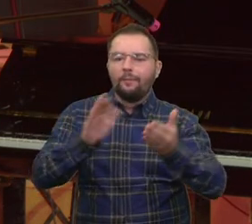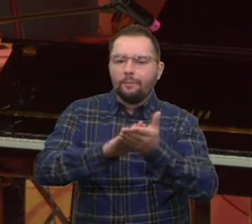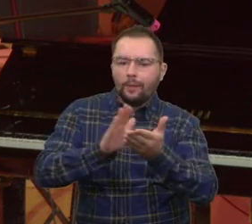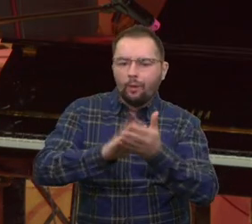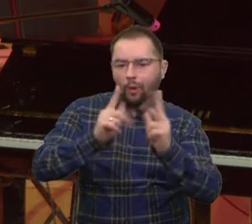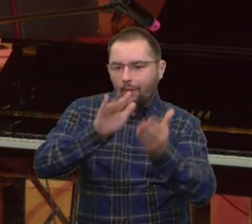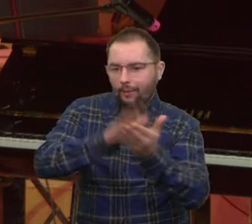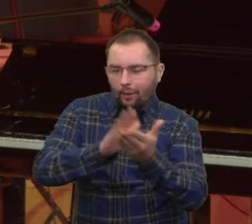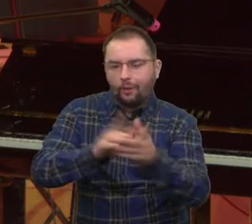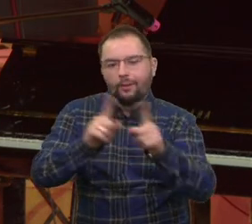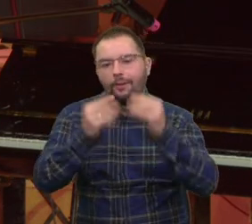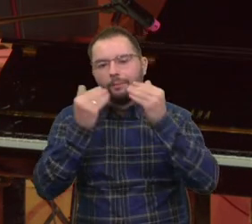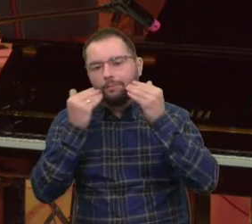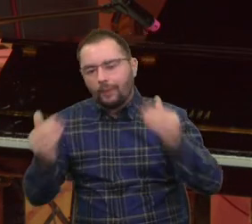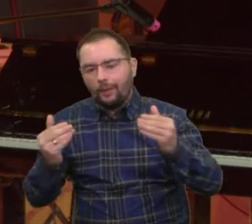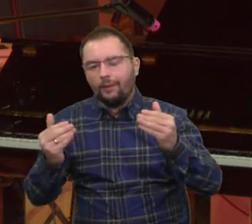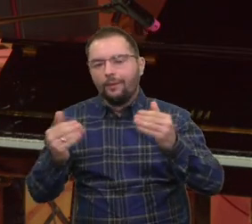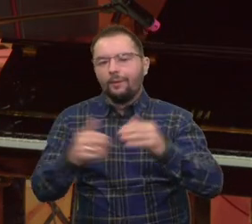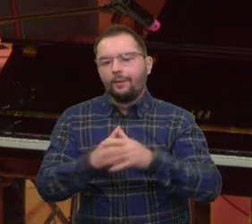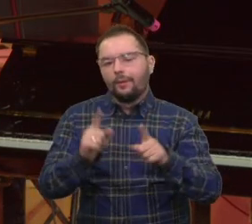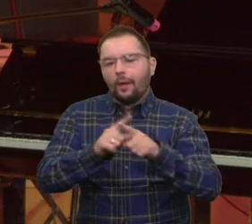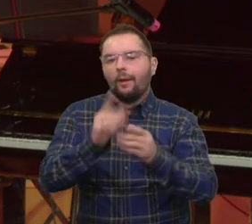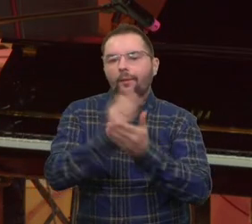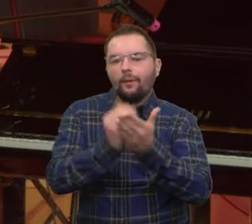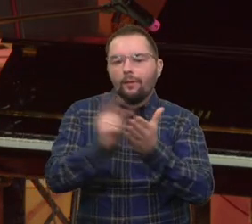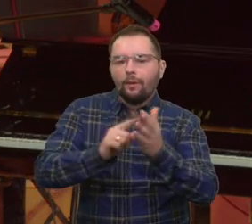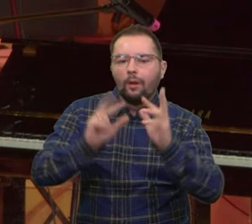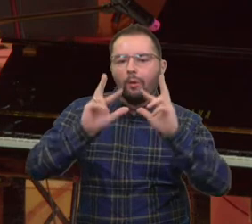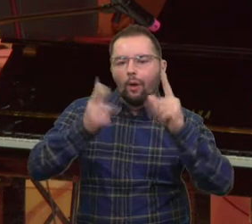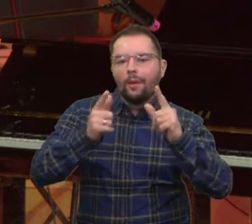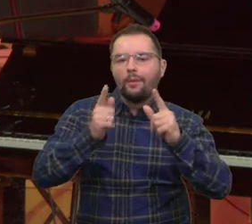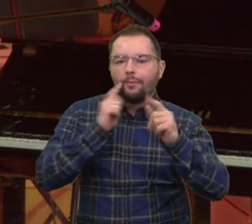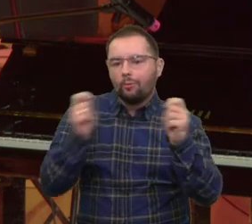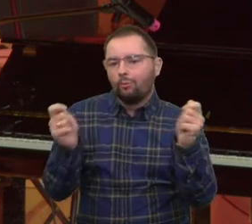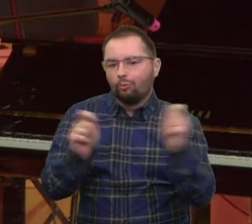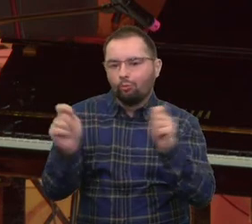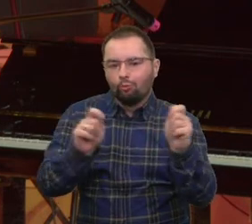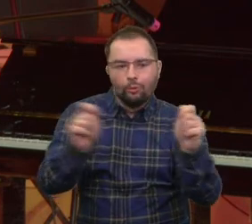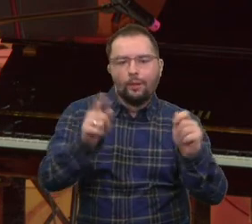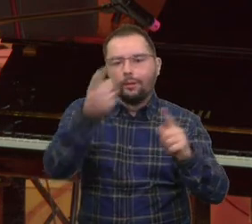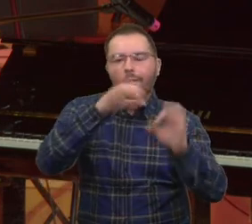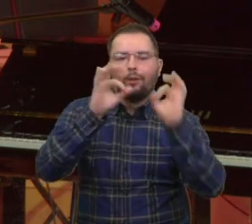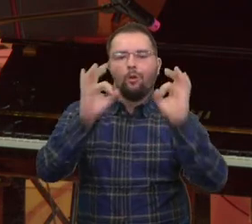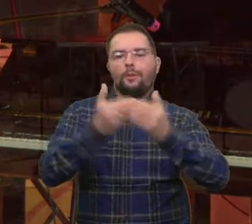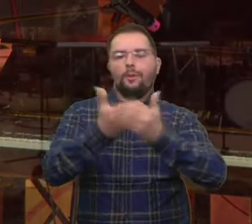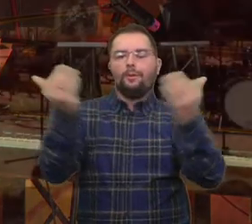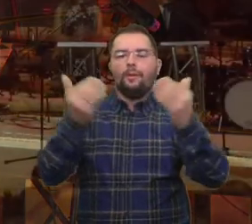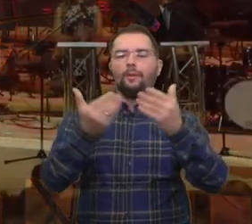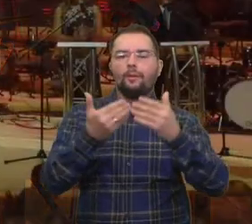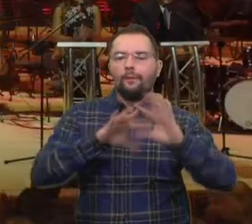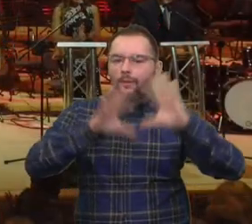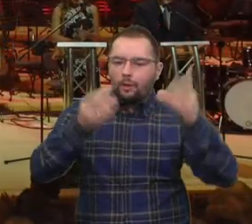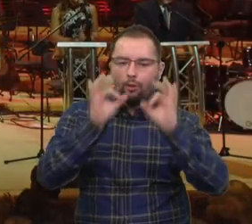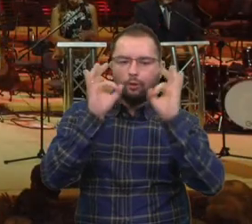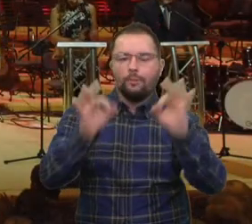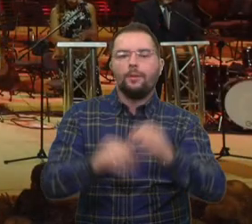też wspaniały zespół pieśni i tańca Śląsk, który myślę, że będzie taką ucztą na koniec tego pięknego dnia. Wszystkiego dobrego.